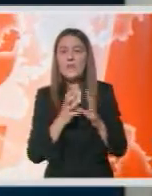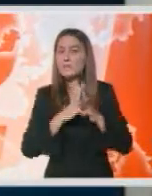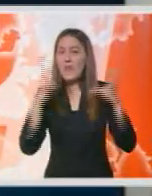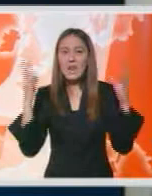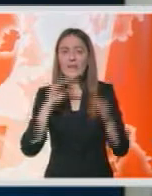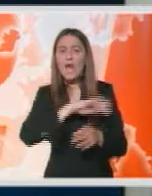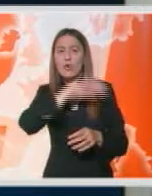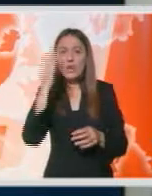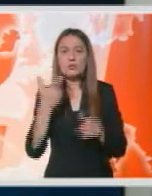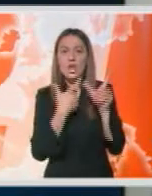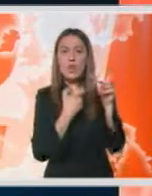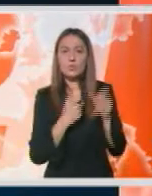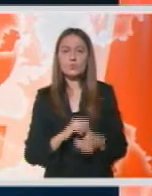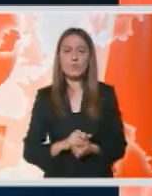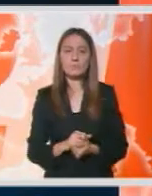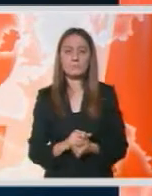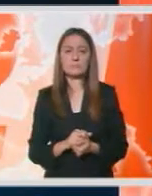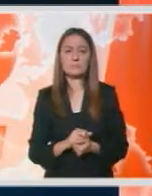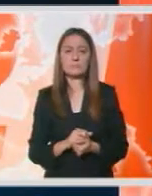velika količina oružja.